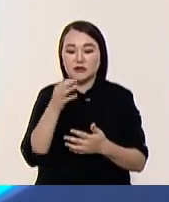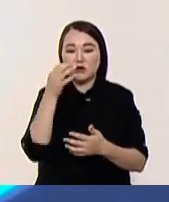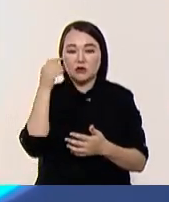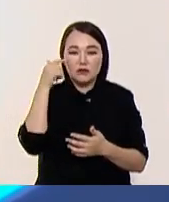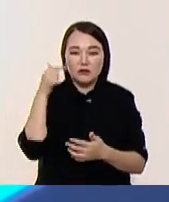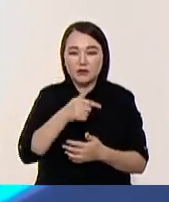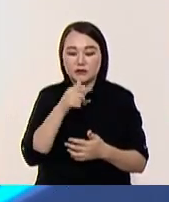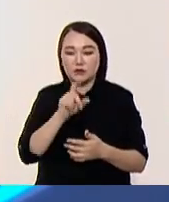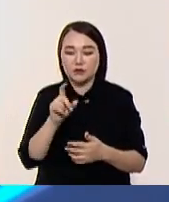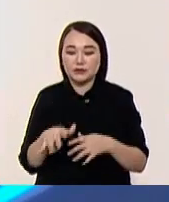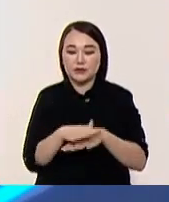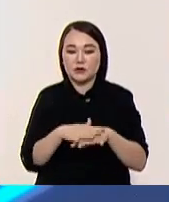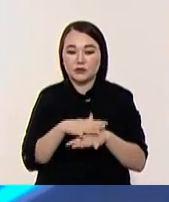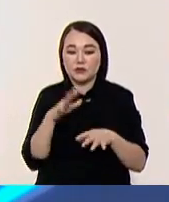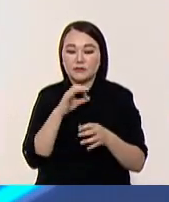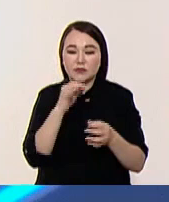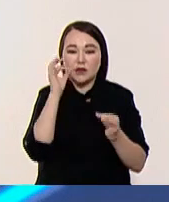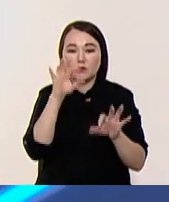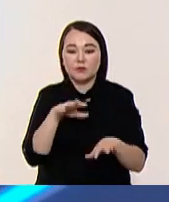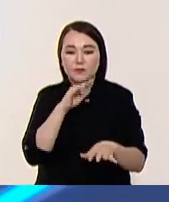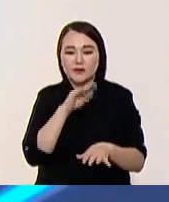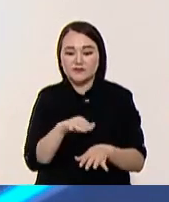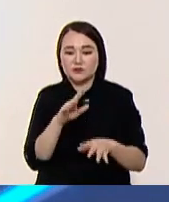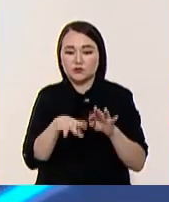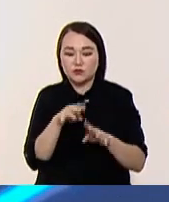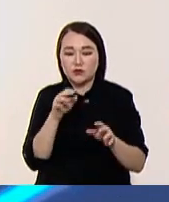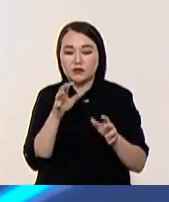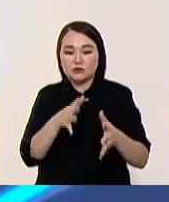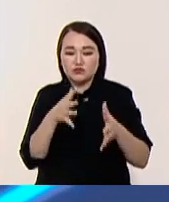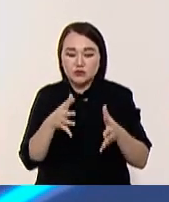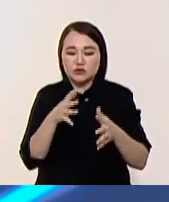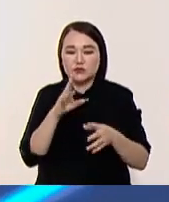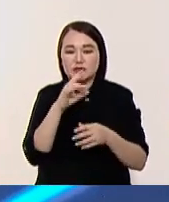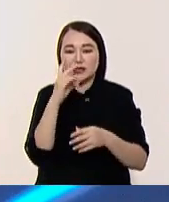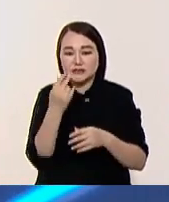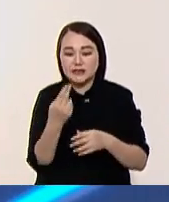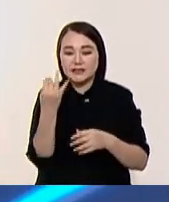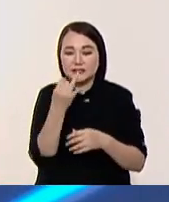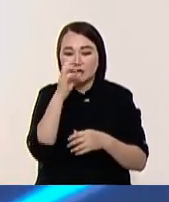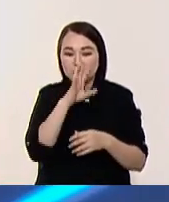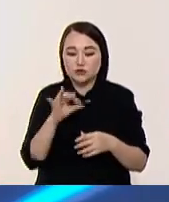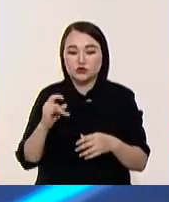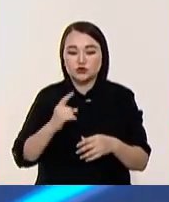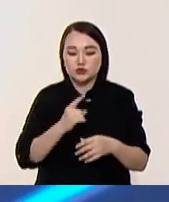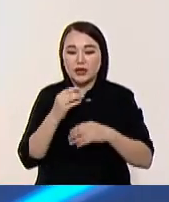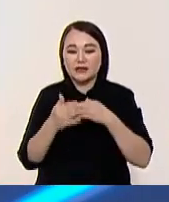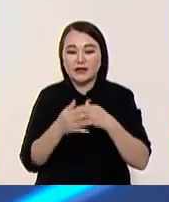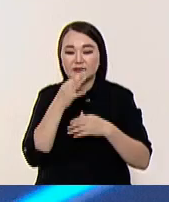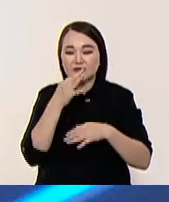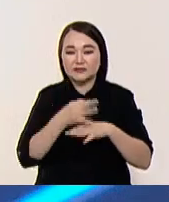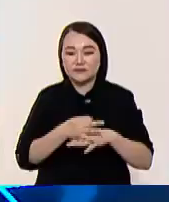общества. Но при этом напомнил, что профессиональных провокаторов, угрожающих национальным интересам государства, ждет